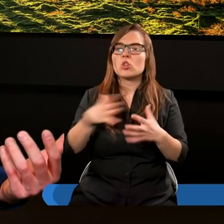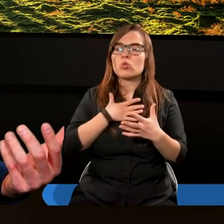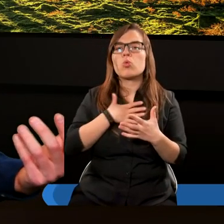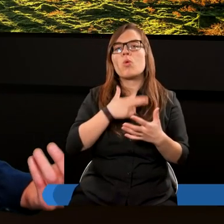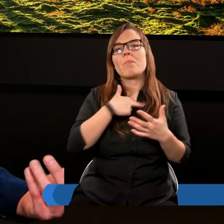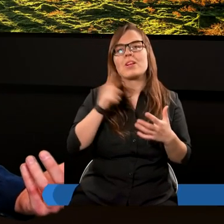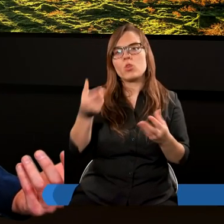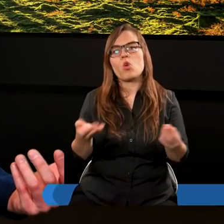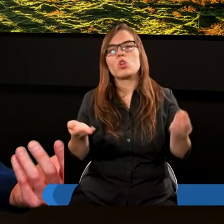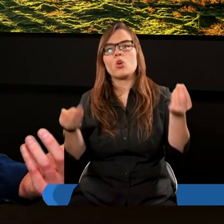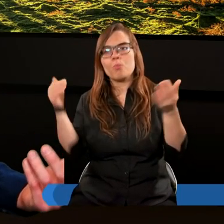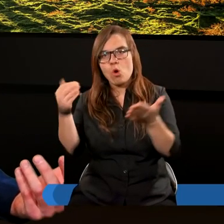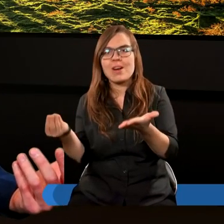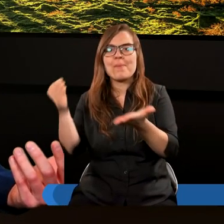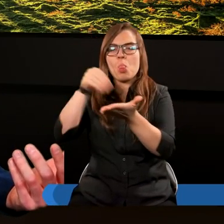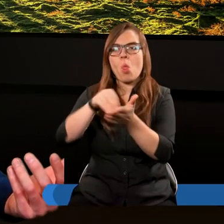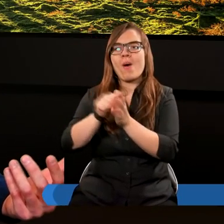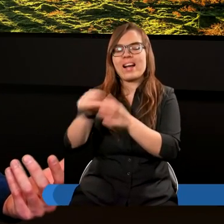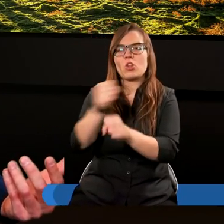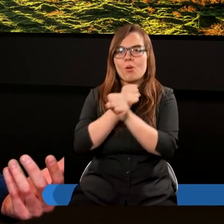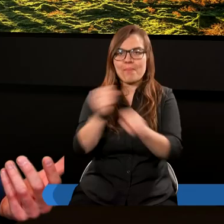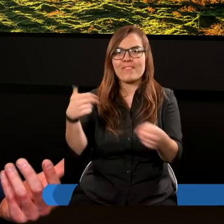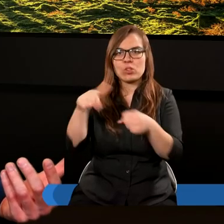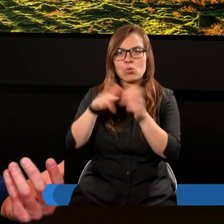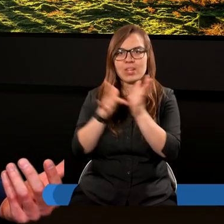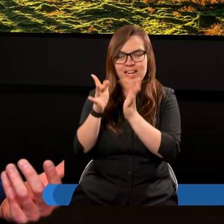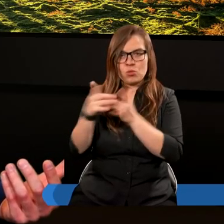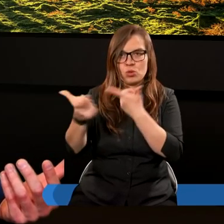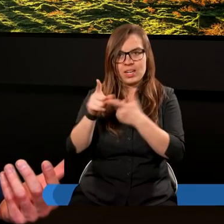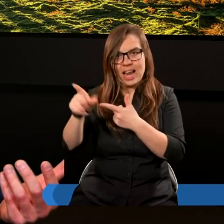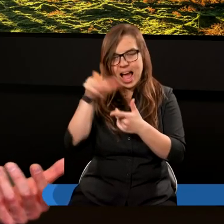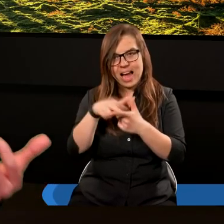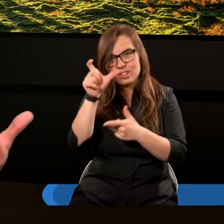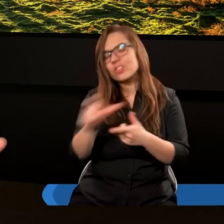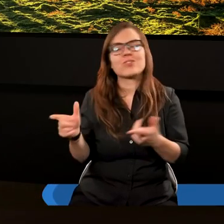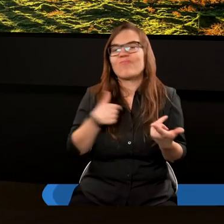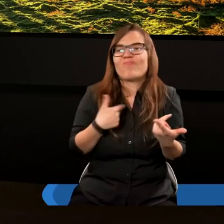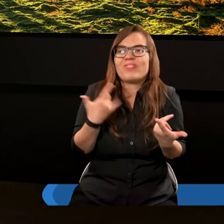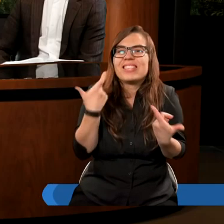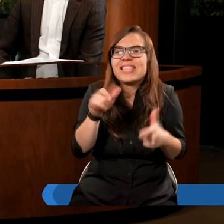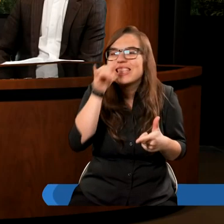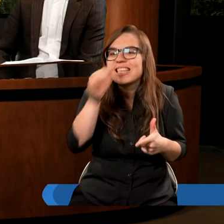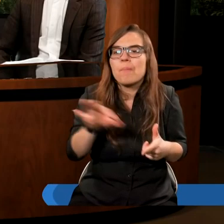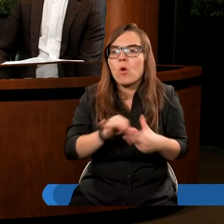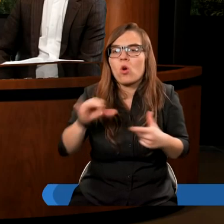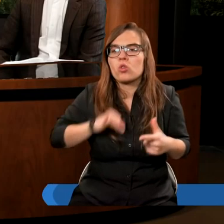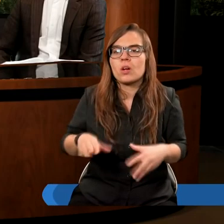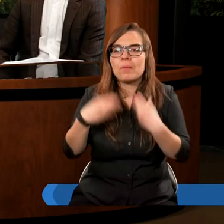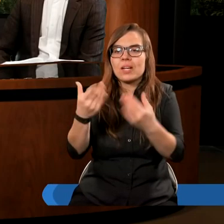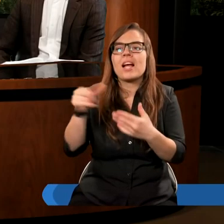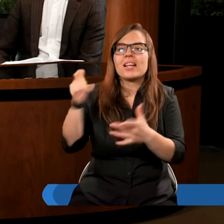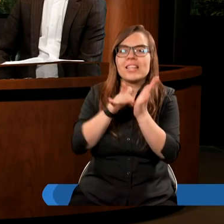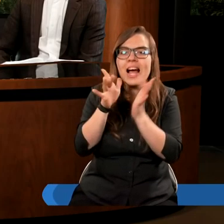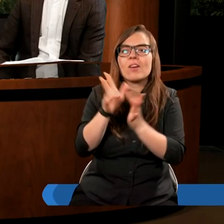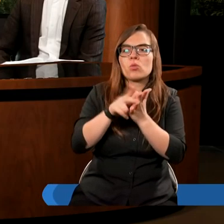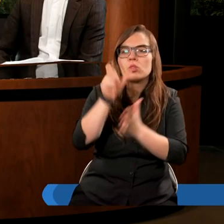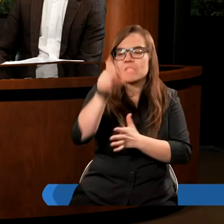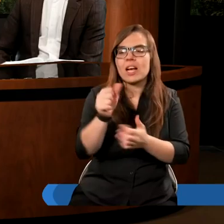dodać do doskonałego zbawienia, które Jezus Chrystus dokonał na krzyżu? Jakieś moje czyny? Jeżeli Bóg cię kocha i chce cię zbawić,